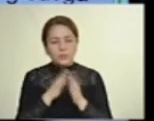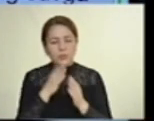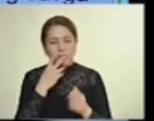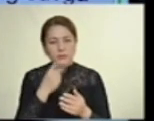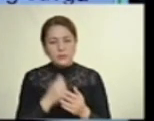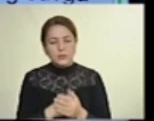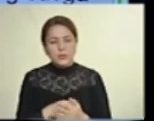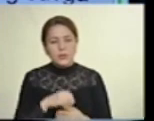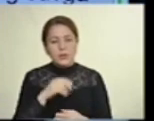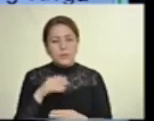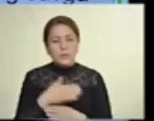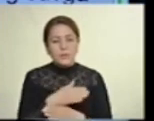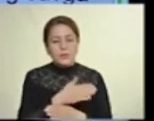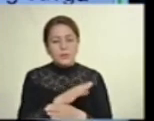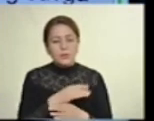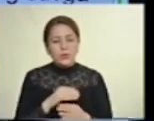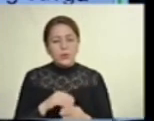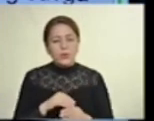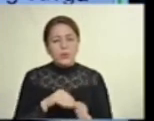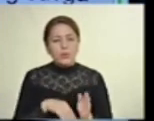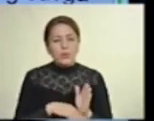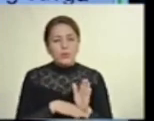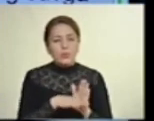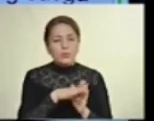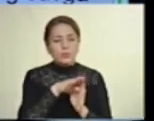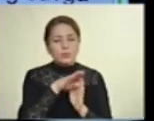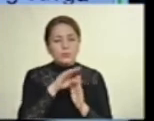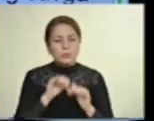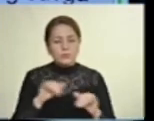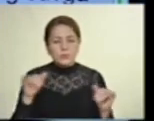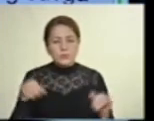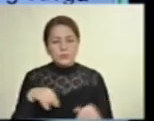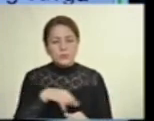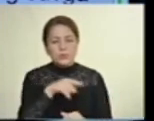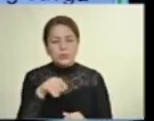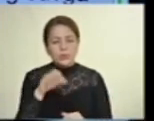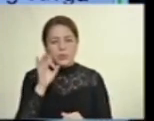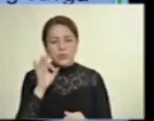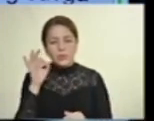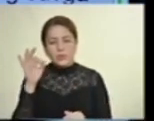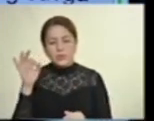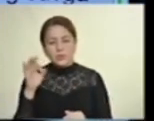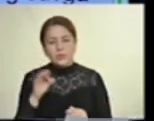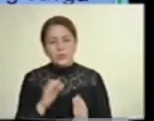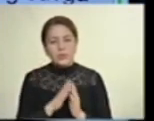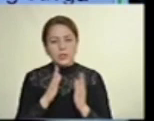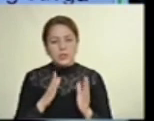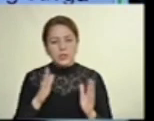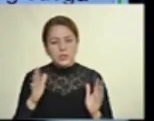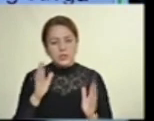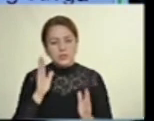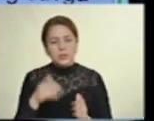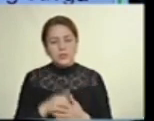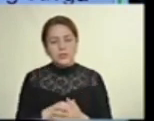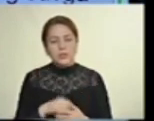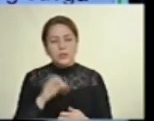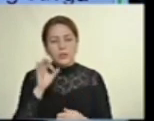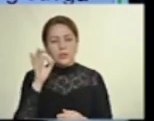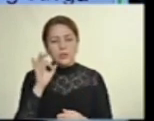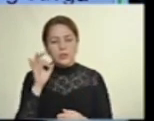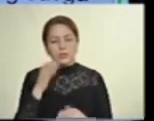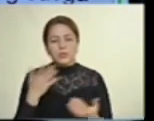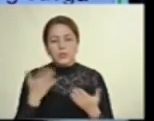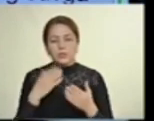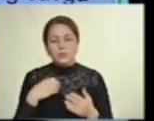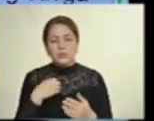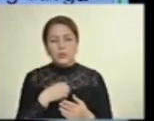bo'lsangiz, baliqlar o'sib rivojlangan sari uning tangachalari ham yiriklasha boradi. Xo'sh, tangachalar qanday ahamiyatga